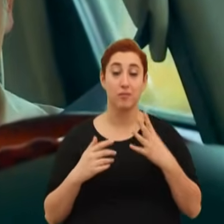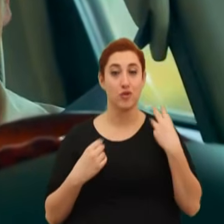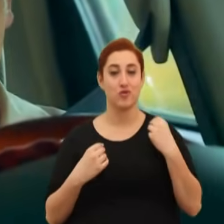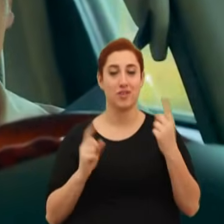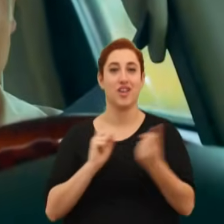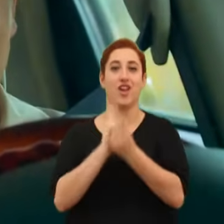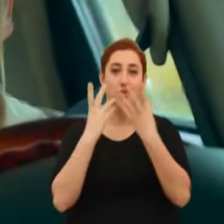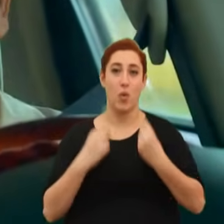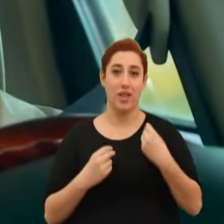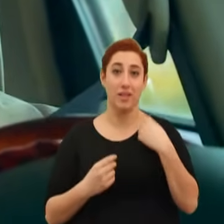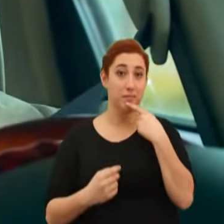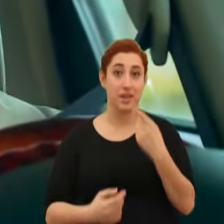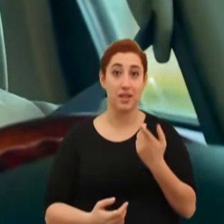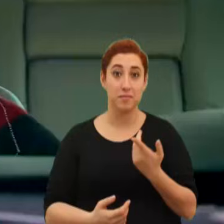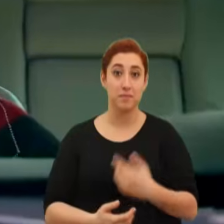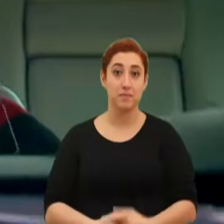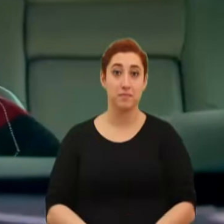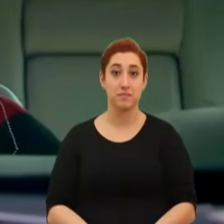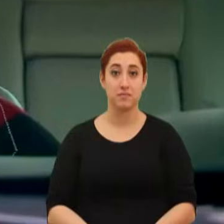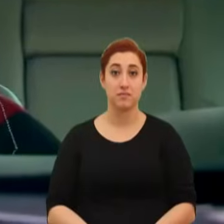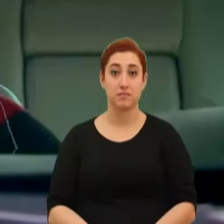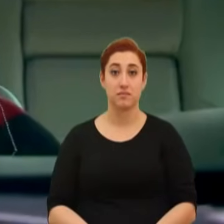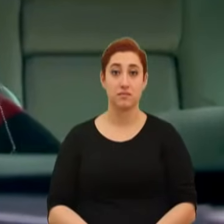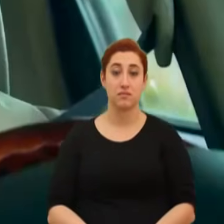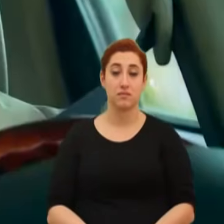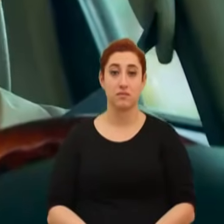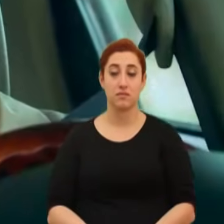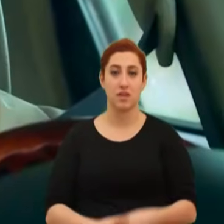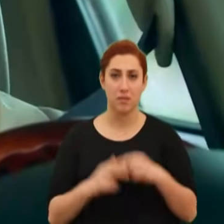güzel karşılayalım onları. He? Mahmut uyuyakalmış.